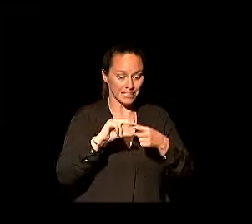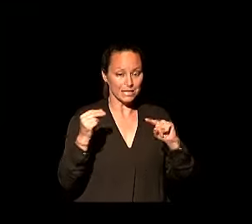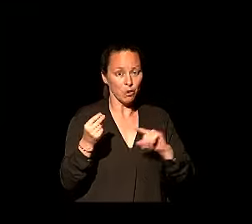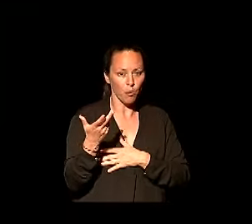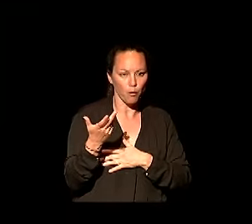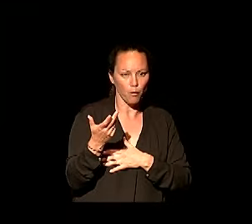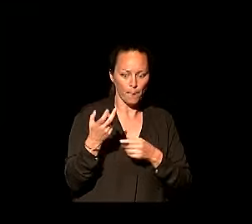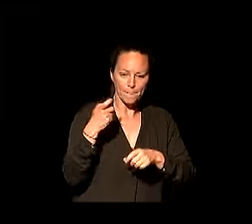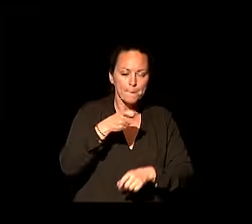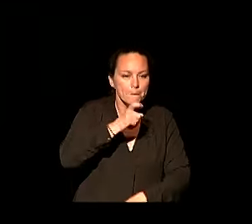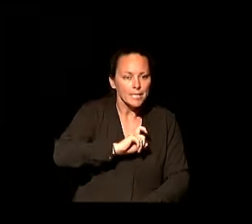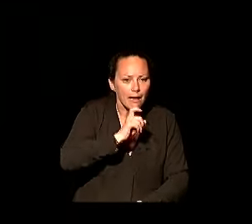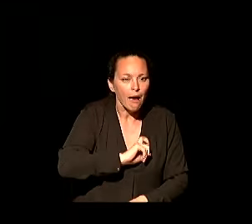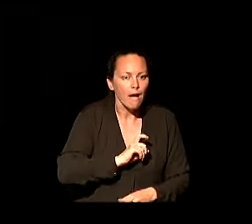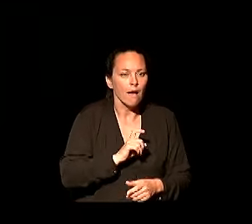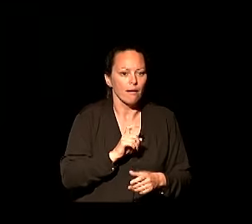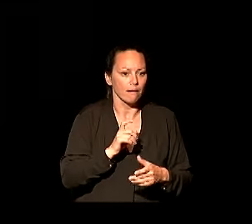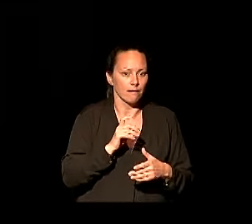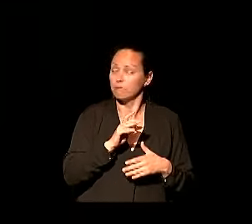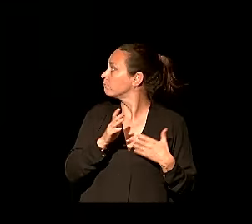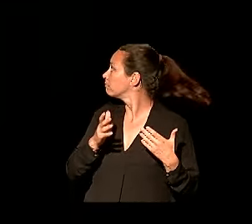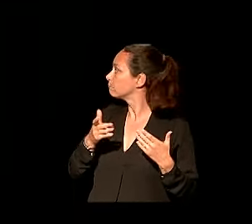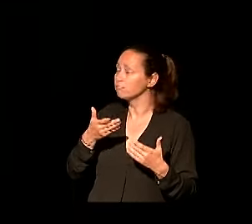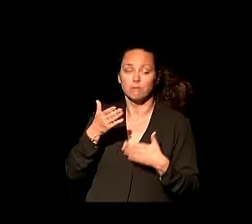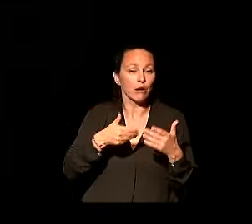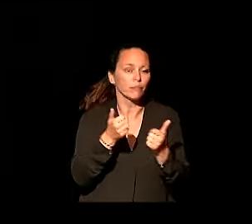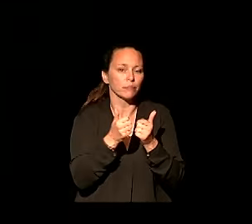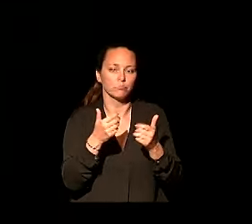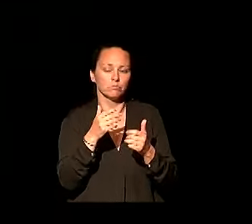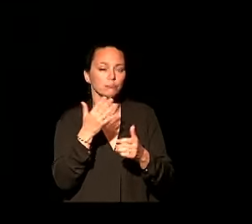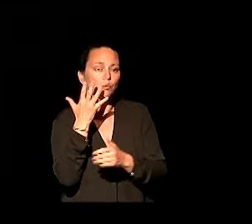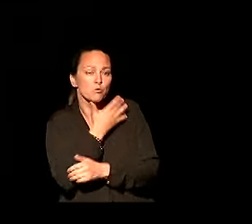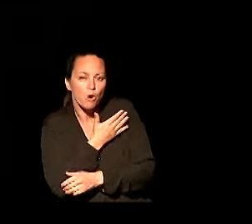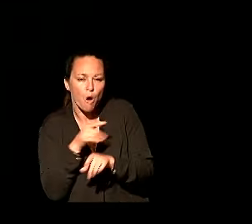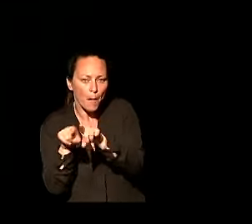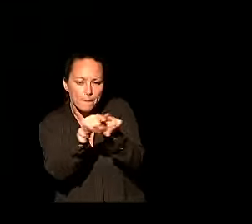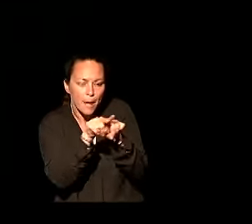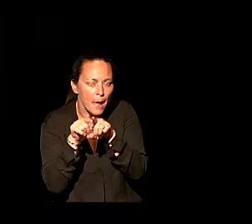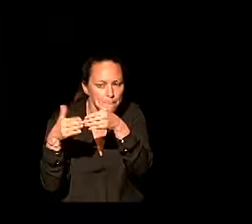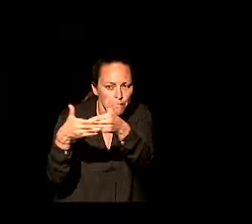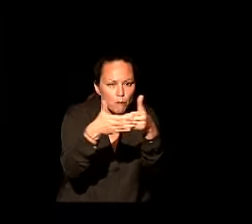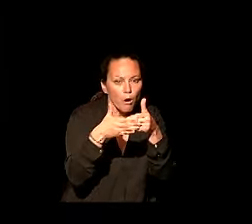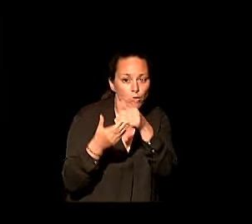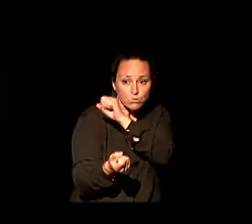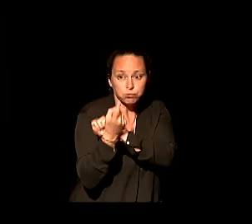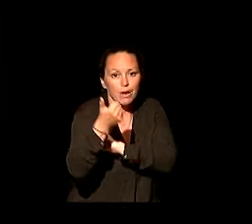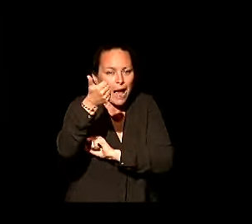stylo, l'aspect métallique au milieu d'une gamme de couleurs qui, sinon, est à peu près égale.